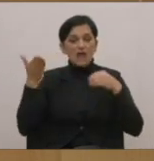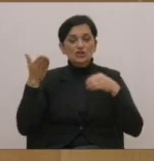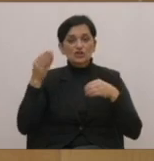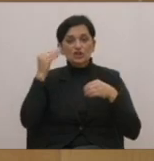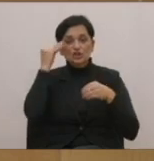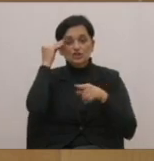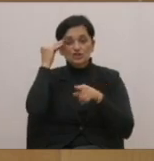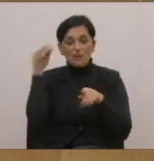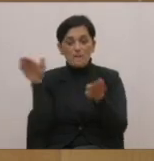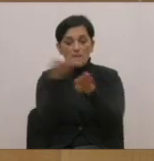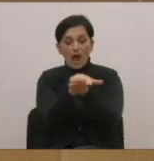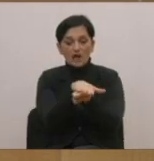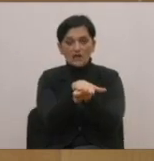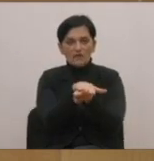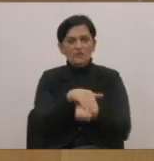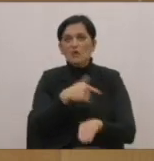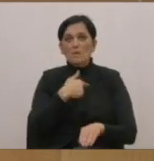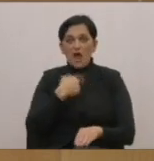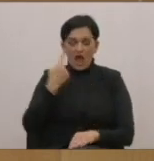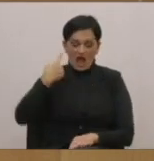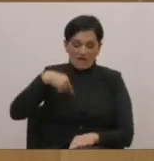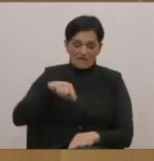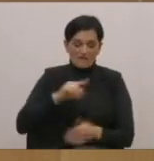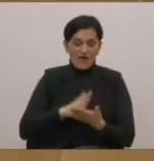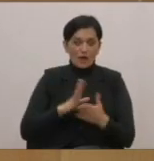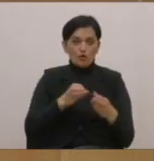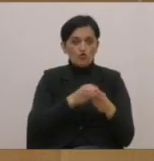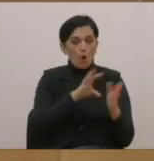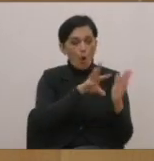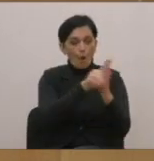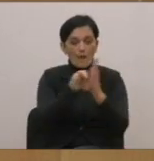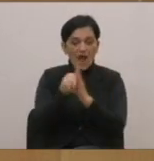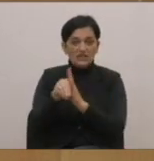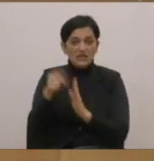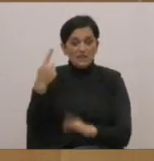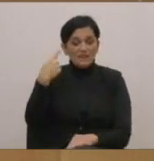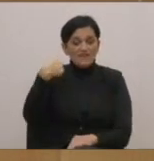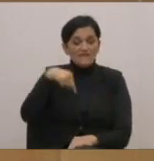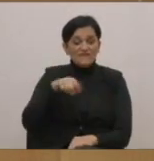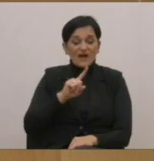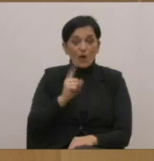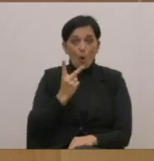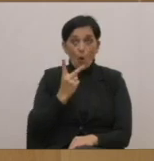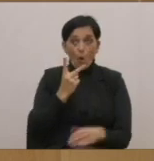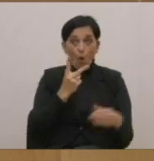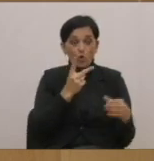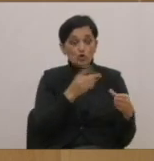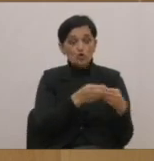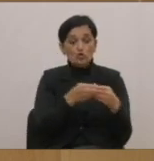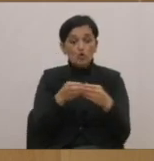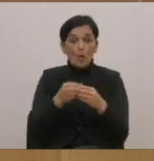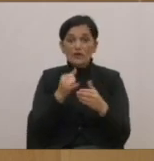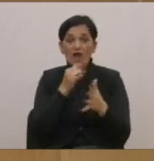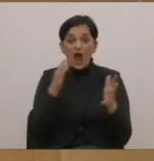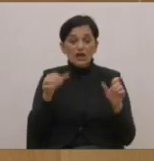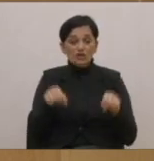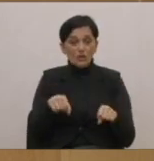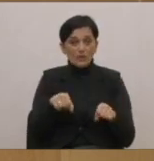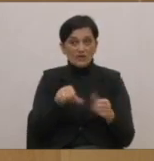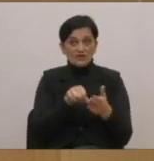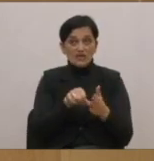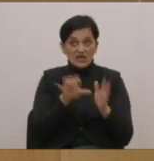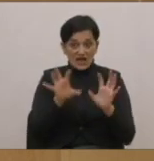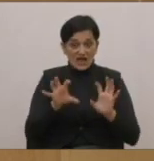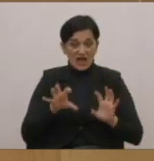nars. Dacă ei mergi, arvar, valdebuli, cu ala comiteze, uiho, arătu valdebuli, arvar, ori comiteze, mete, aski, șemizli, uiho,